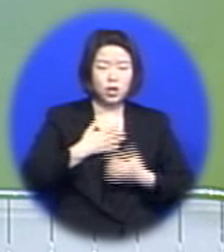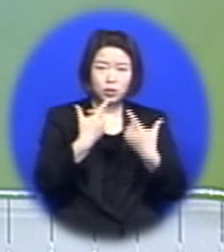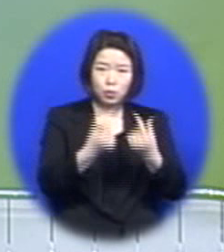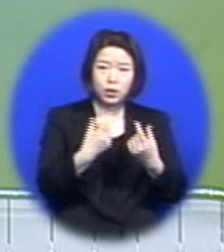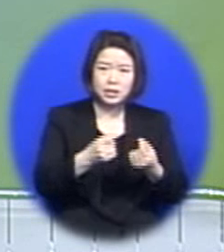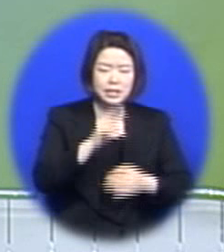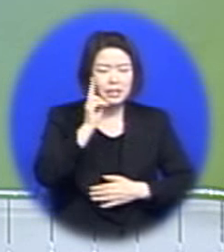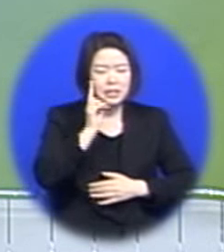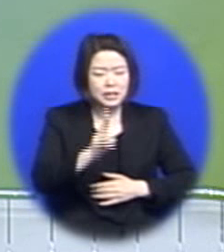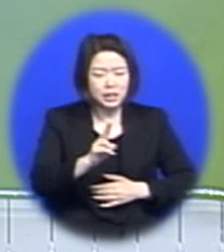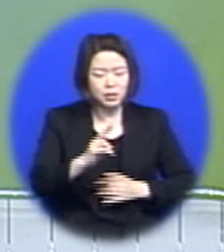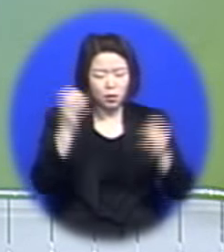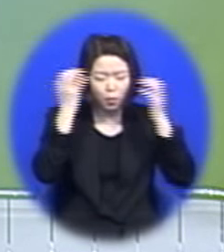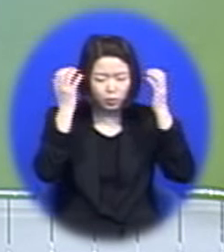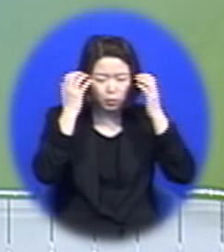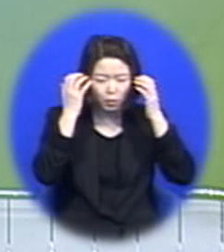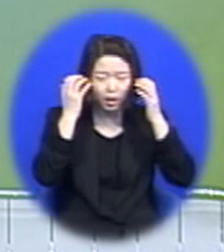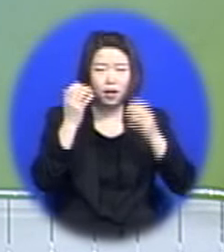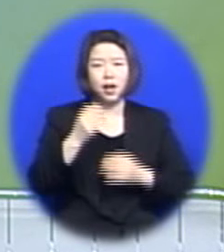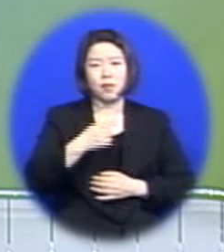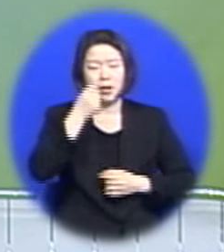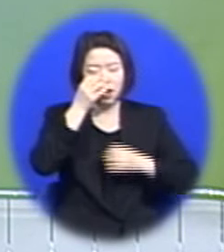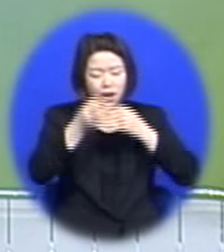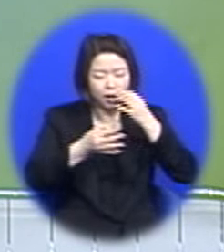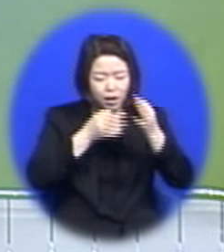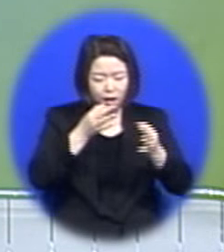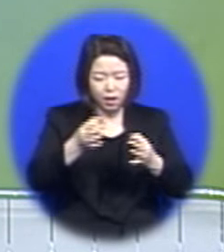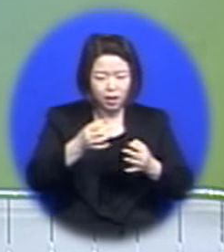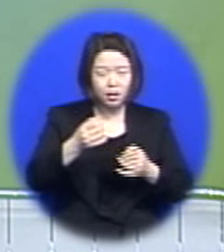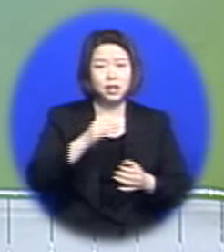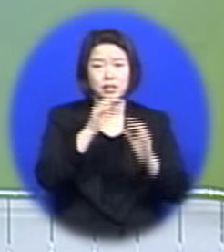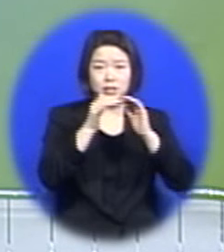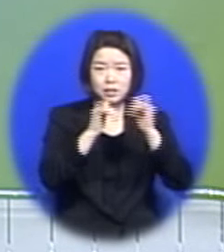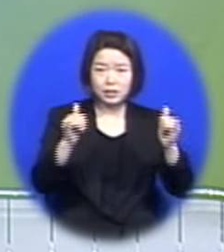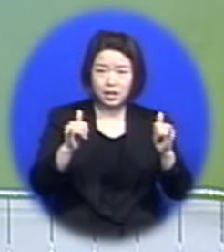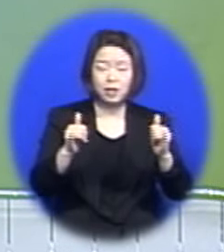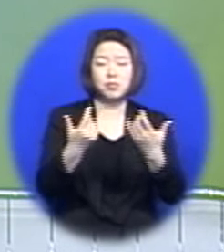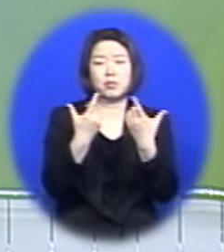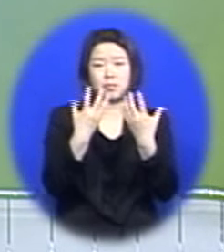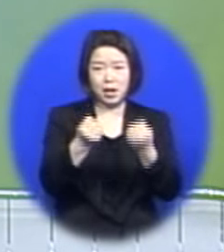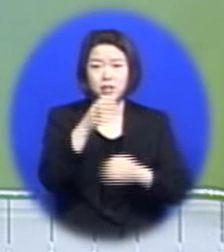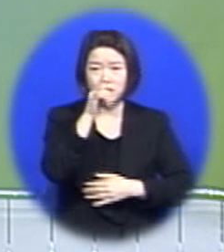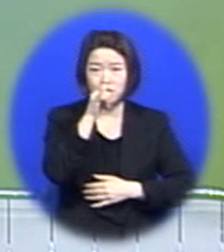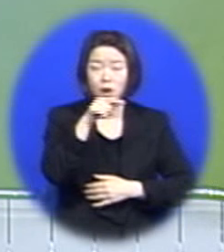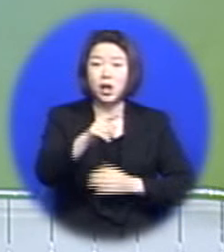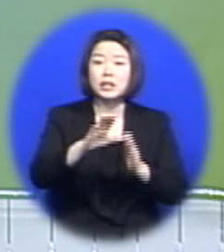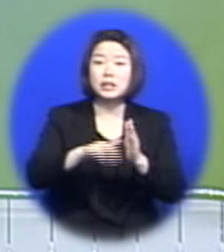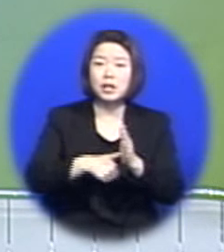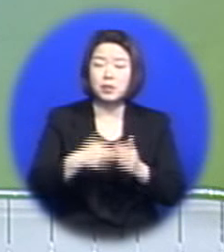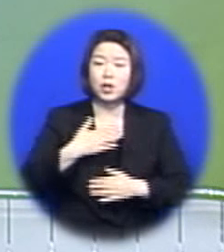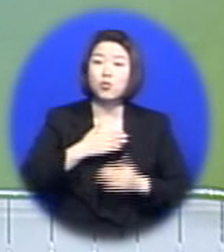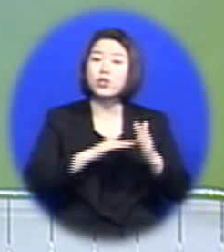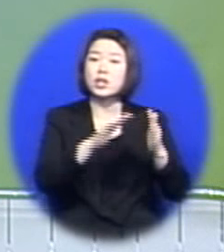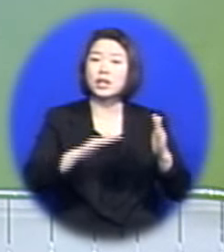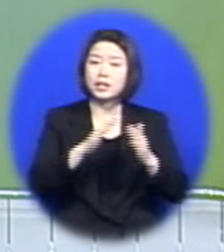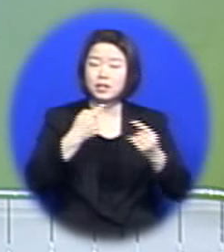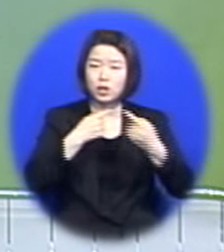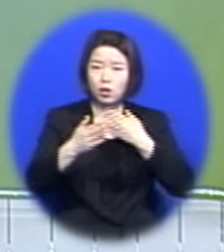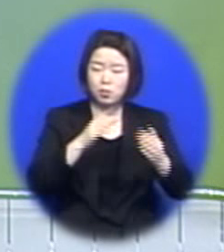속에 신음하는 가정과 지체들이 많습니다. 그때마다 저와 저희 가정이 경험했던